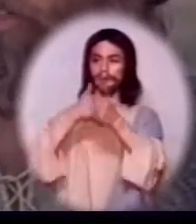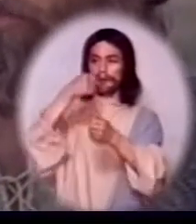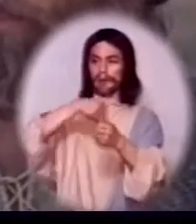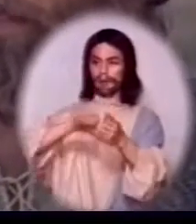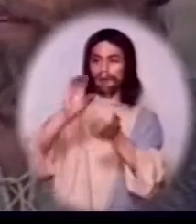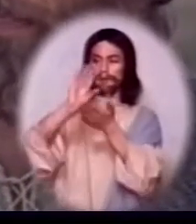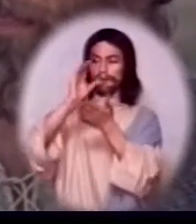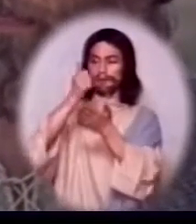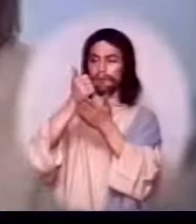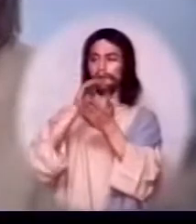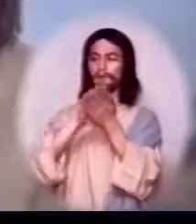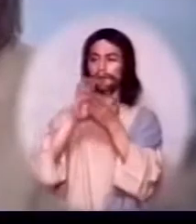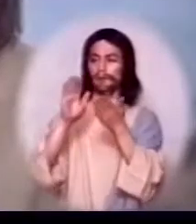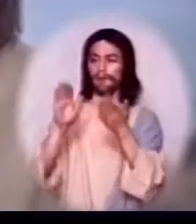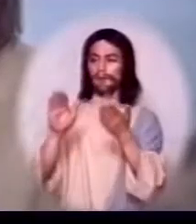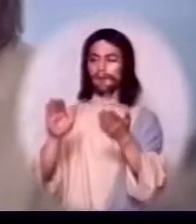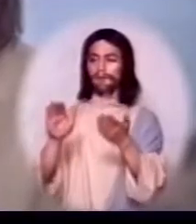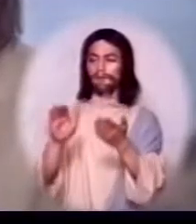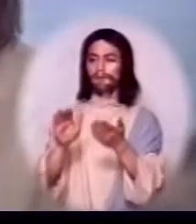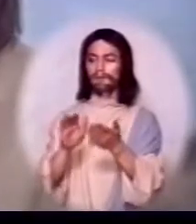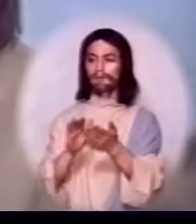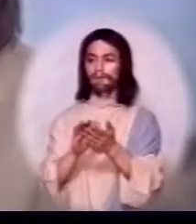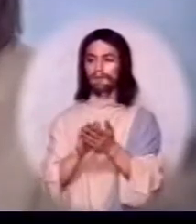하나님의 아들 그리스도이십니다.